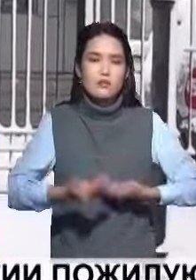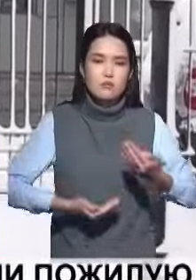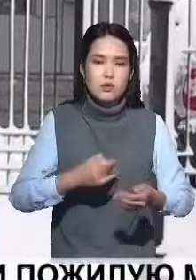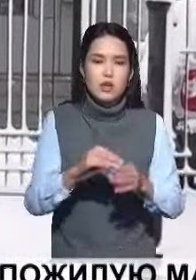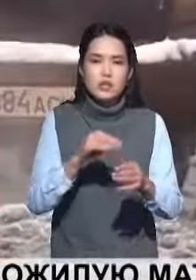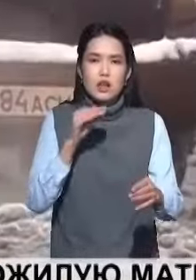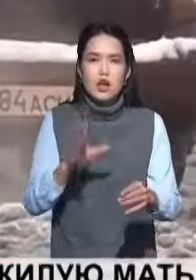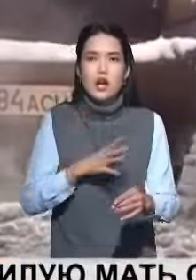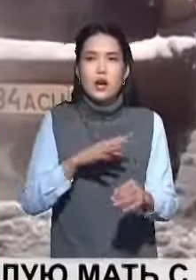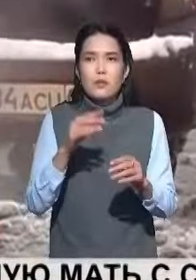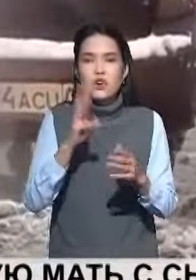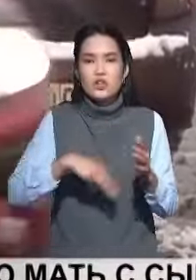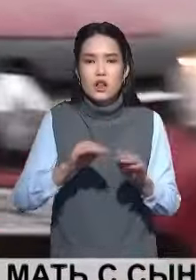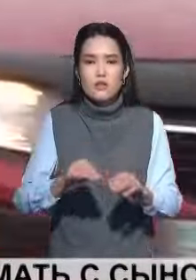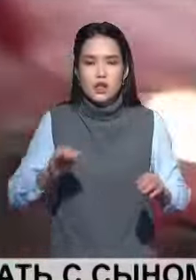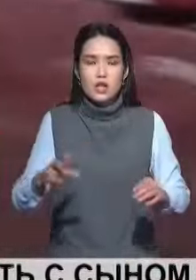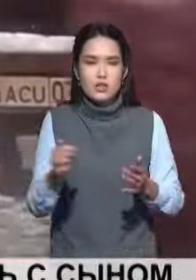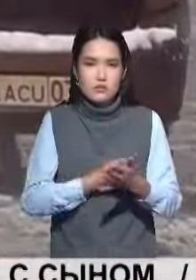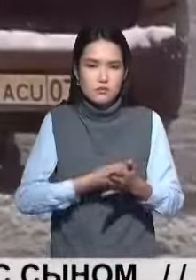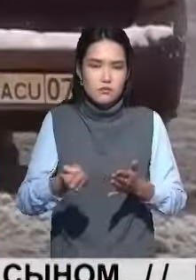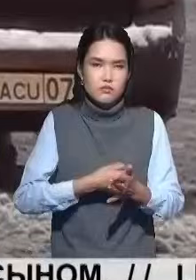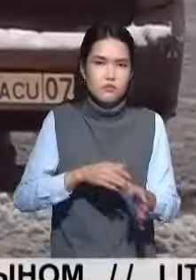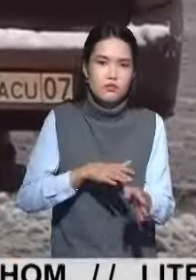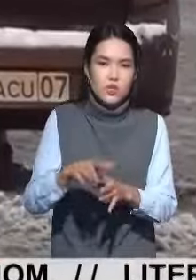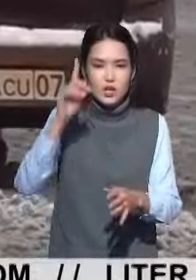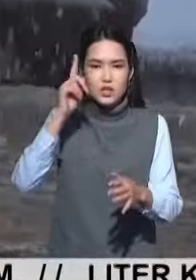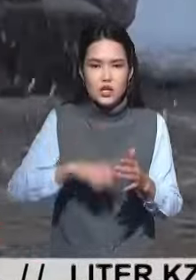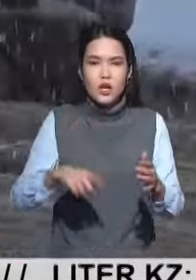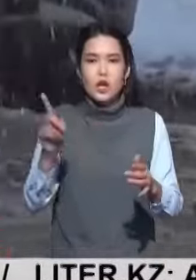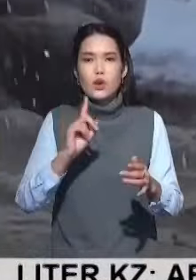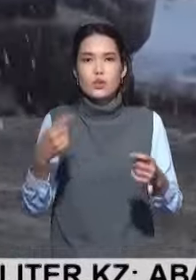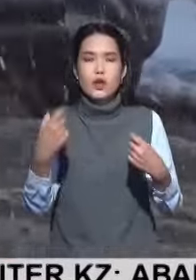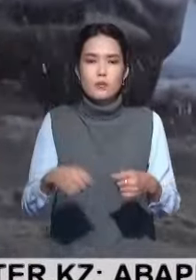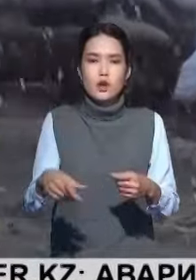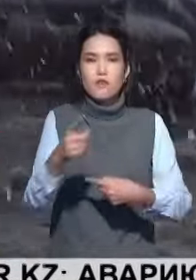на штрафстоянке. Он намерен пройти все инстанции и надеется, что продавец